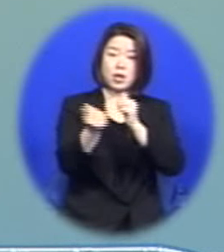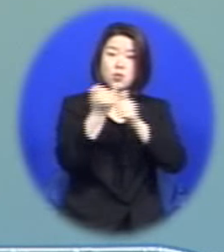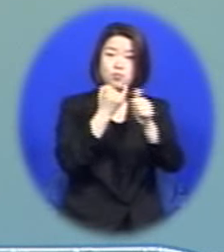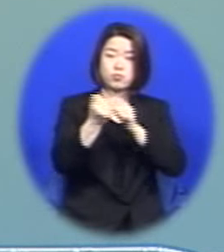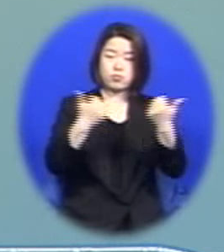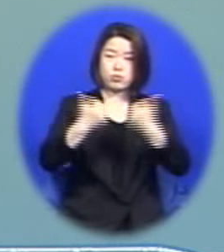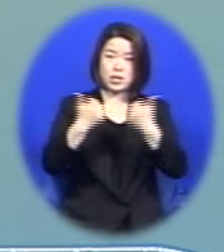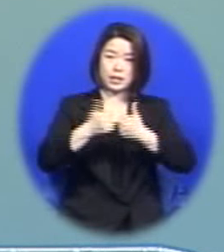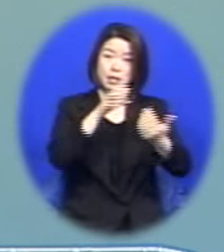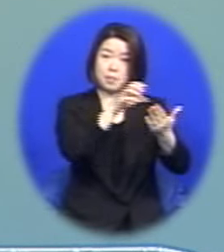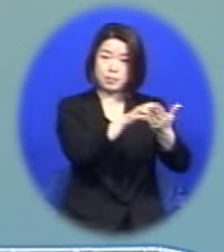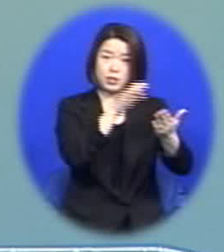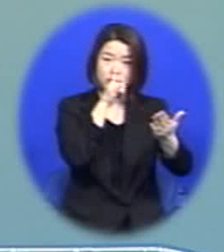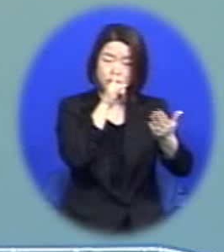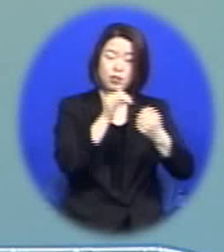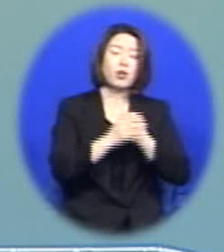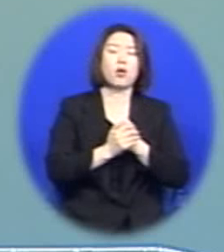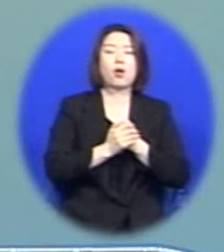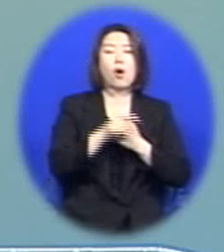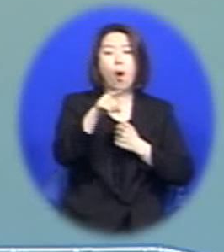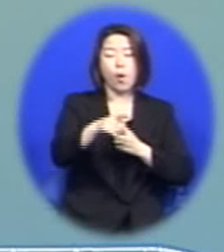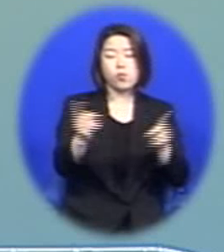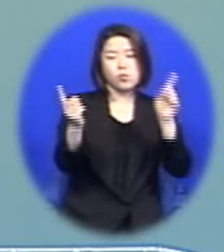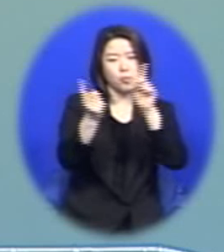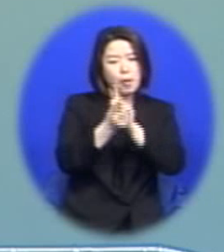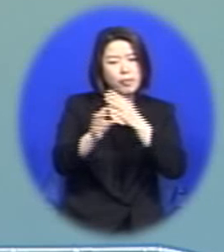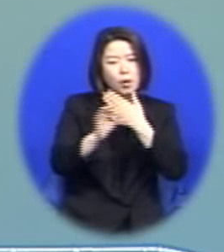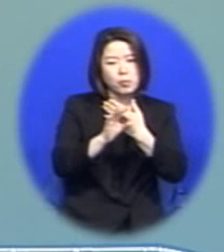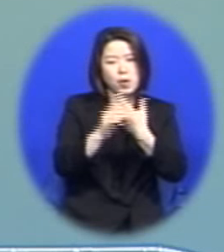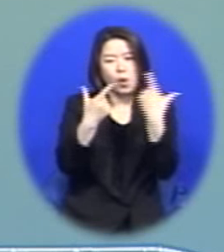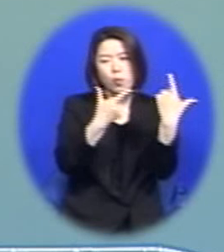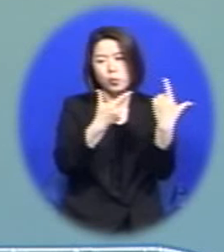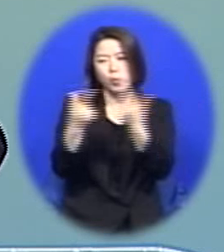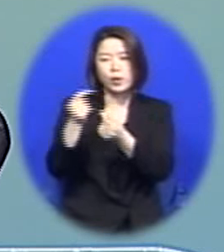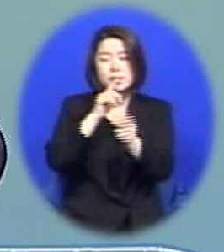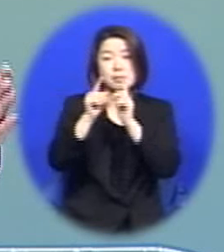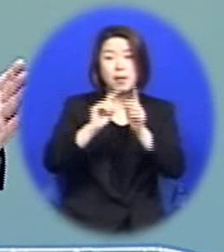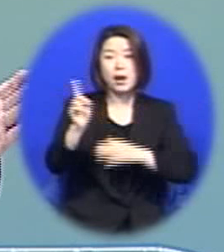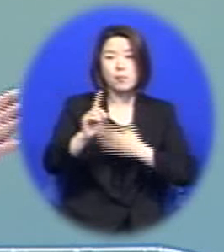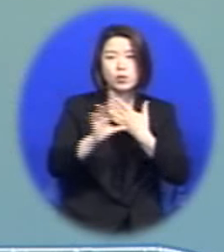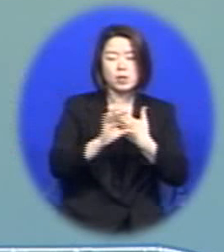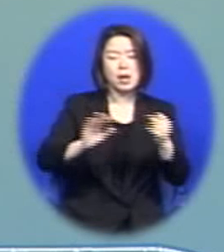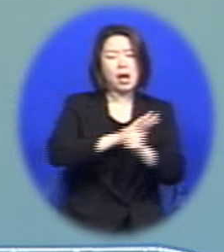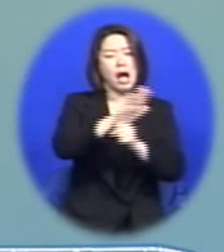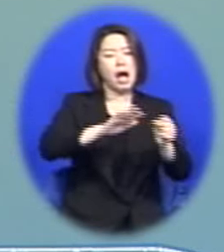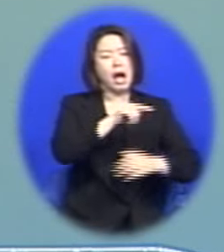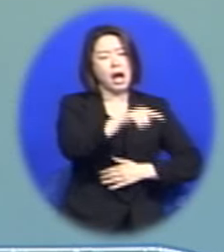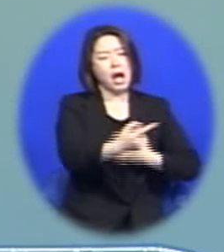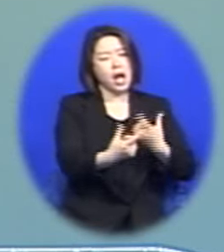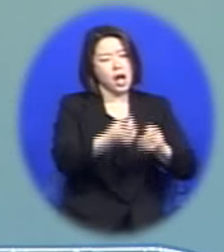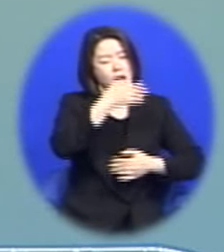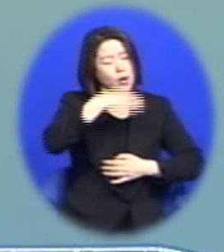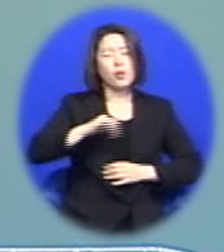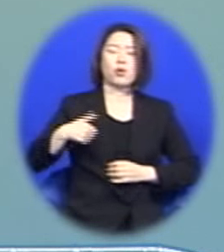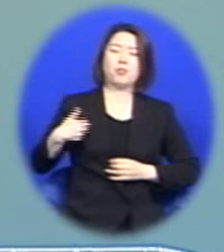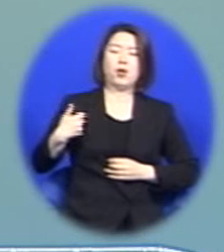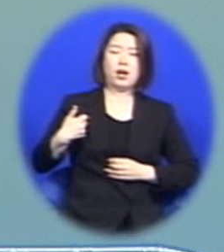만난 부부 들을 만나보면 한결같이 하는 말이 사랑이 1 게임존 줄 몰랐다면